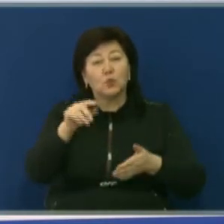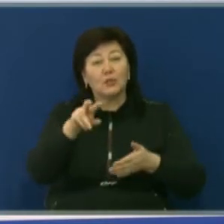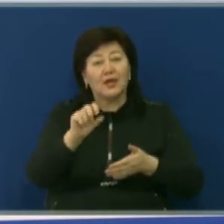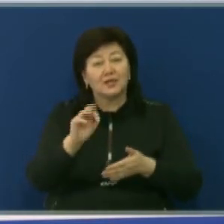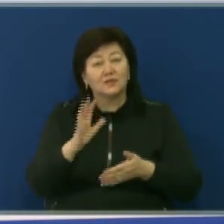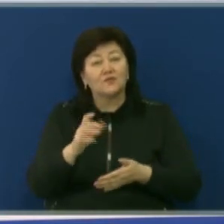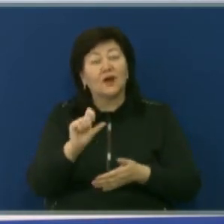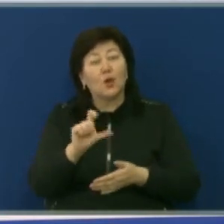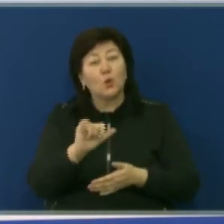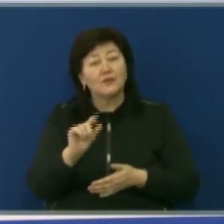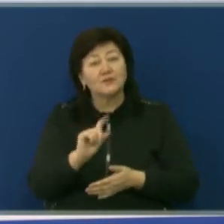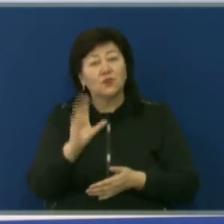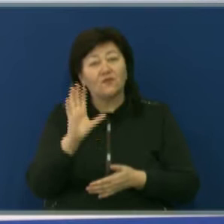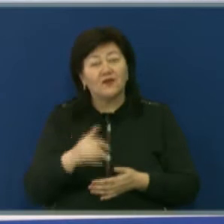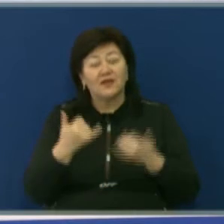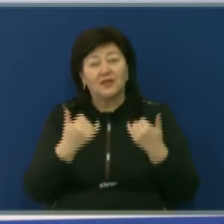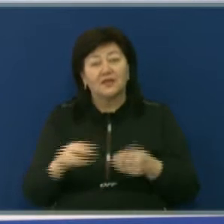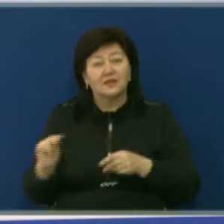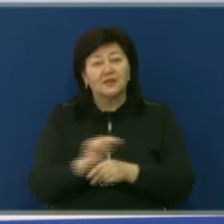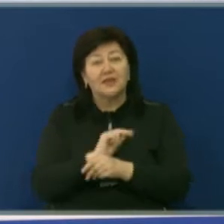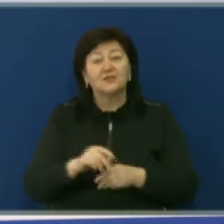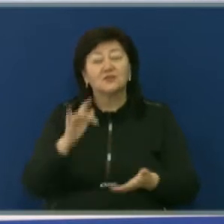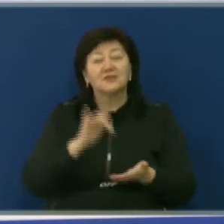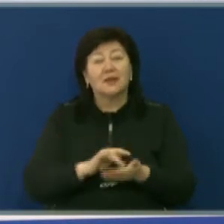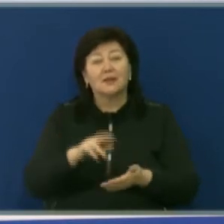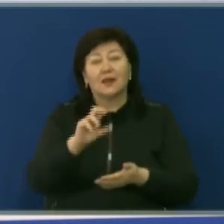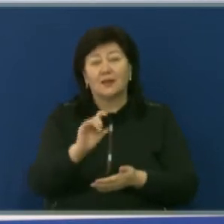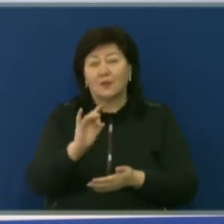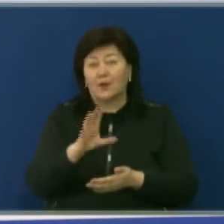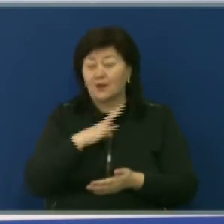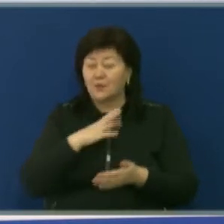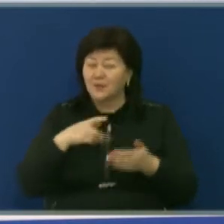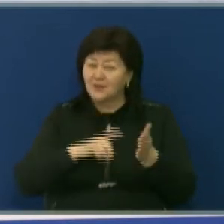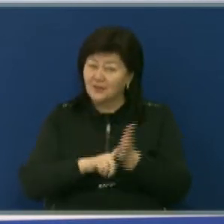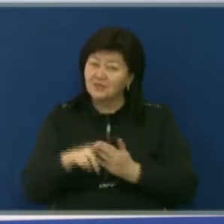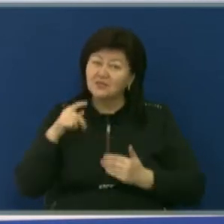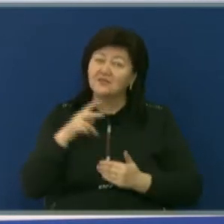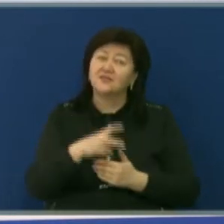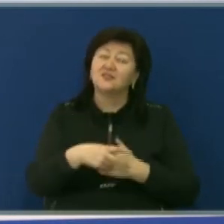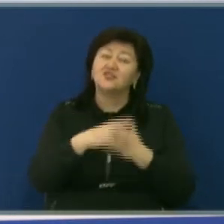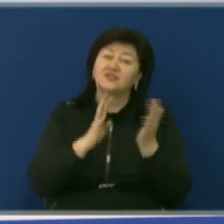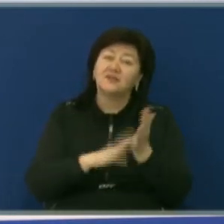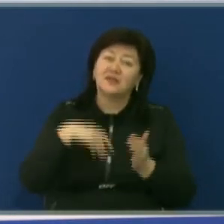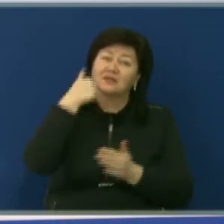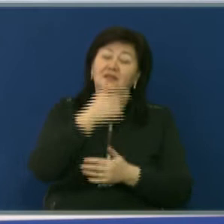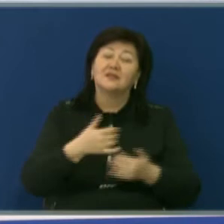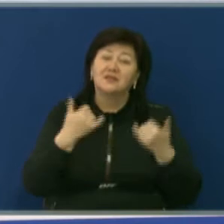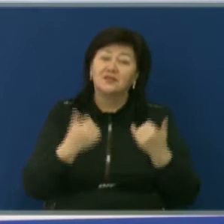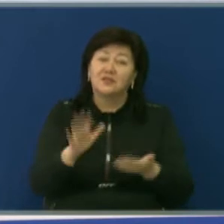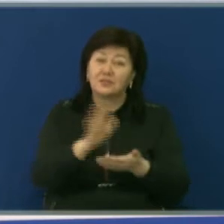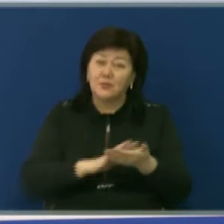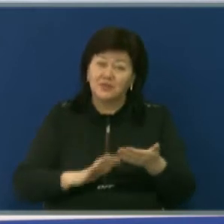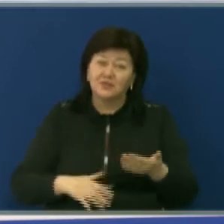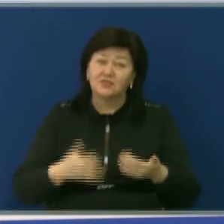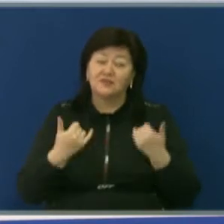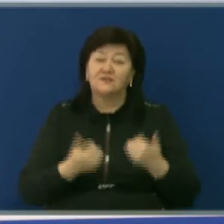проспект Ауэзова. Отметим, что реконструкция Центрального парка была начата в 2019 году, и на данный момент она еще